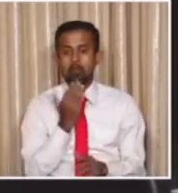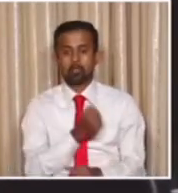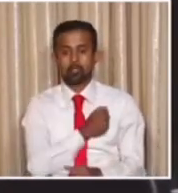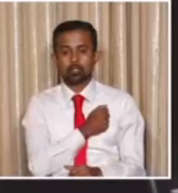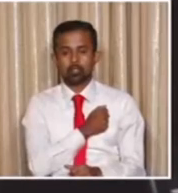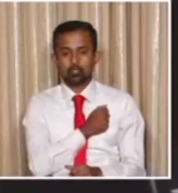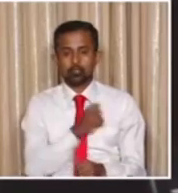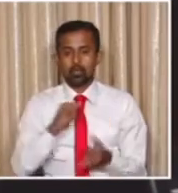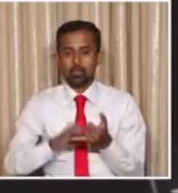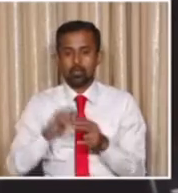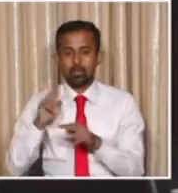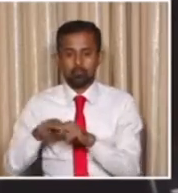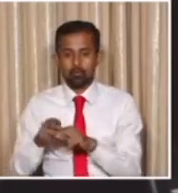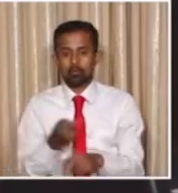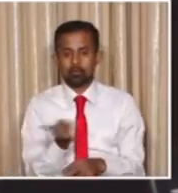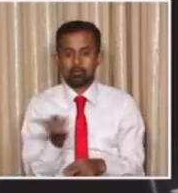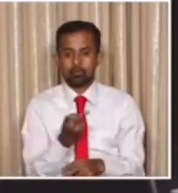තානාපති මේ සරත් පොන්සේකායි ෆීල් මාෂල්